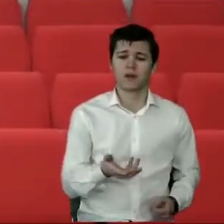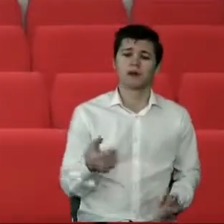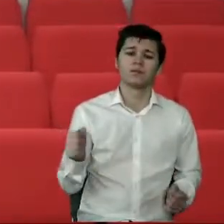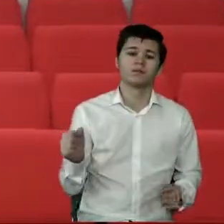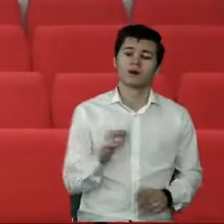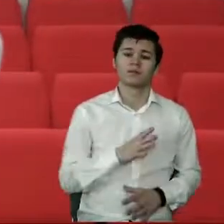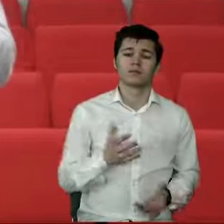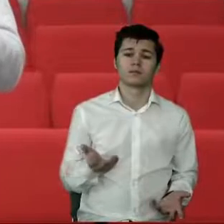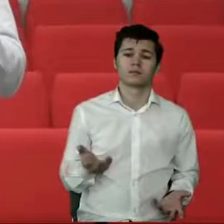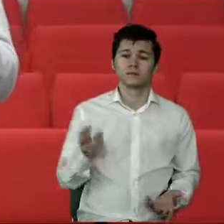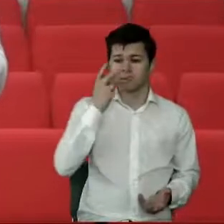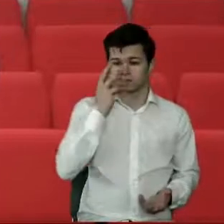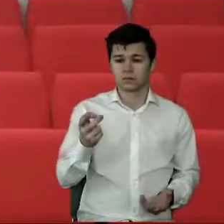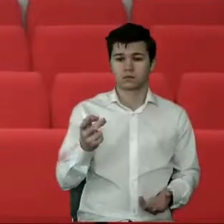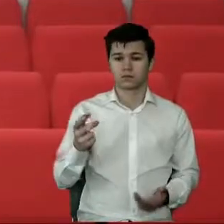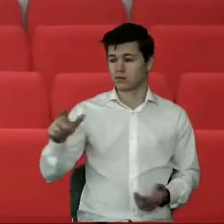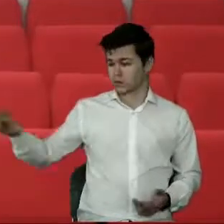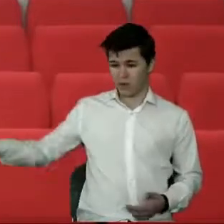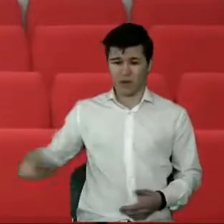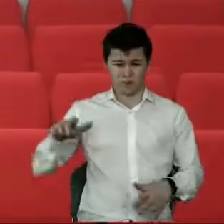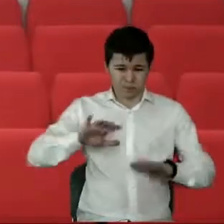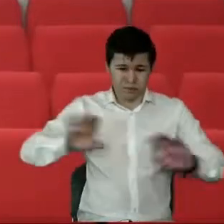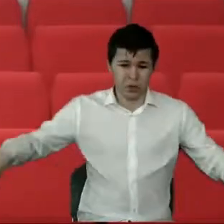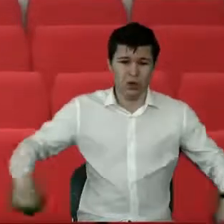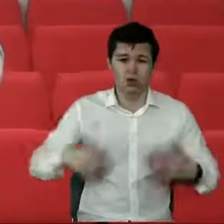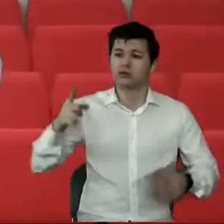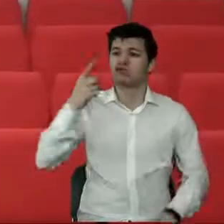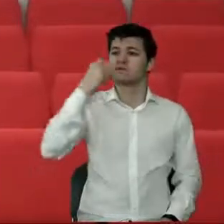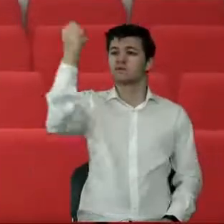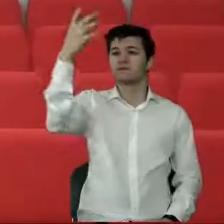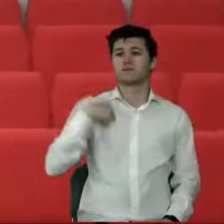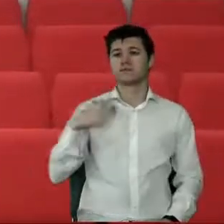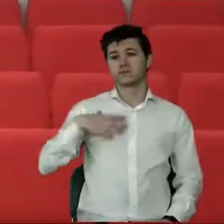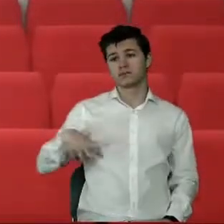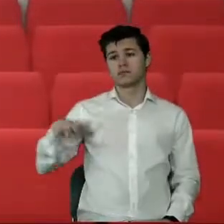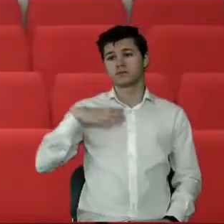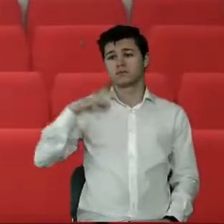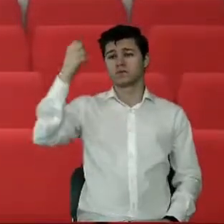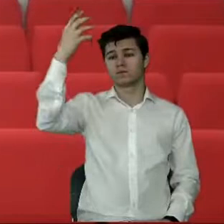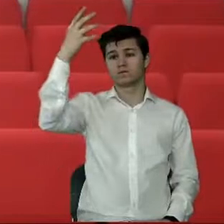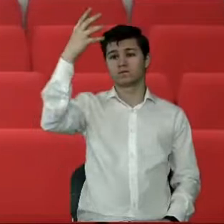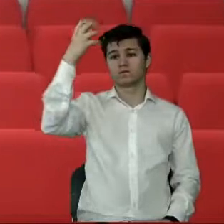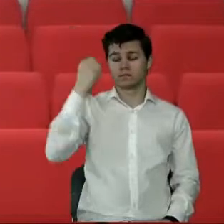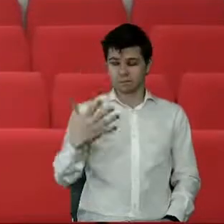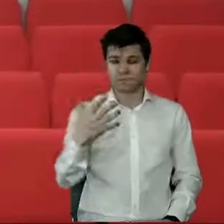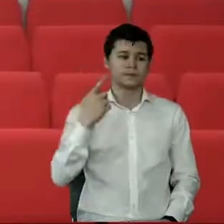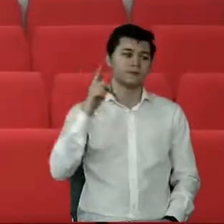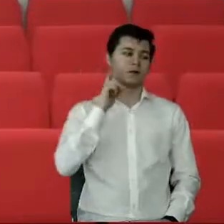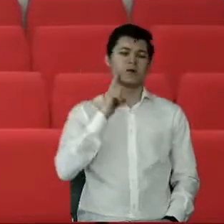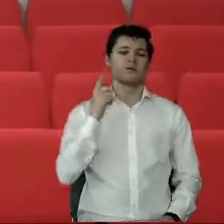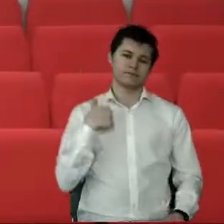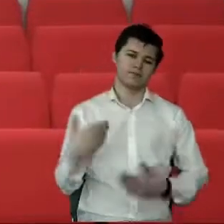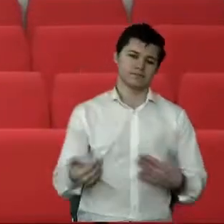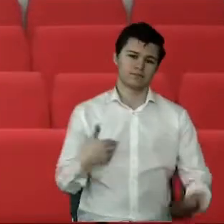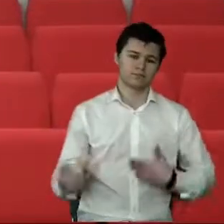Возможно, кто-то увидит, что ты стоишь на пустой дороге и ждешь, пока тебе загорится зеленый свет, и не переходишь, и подумает, а что этот человек